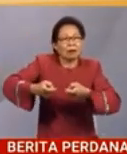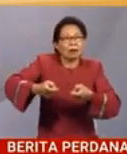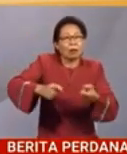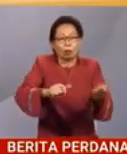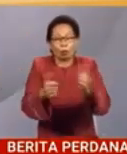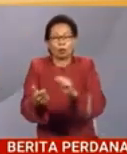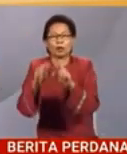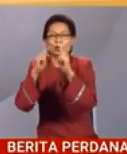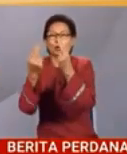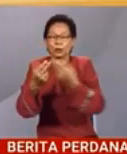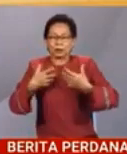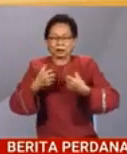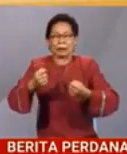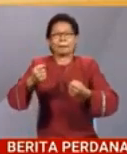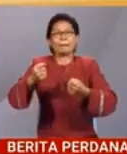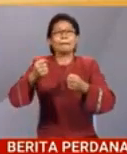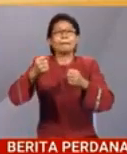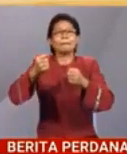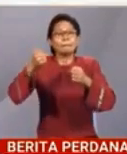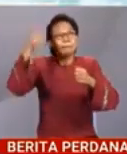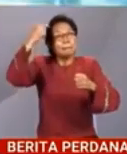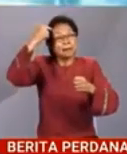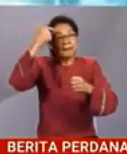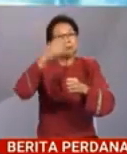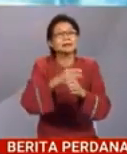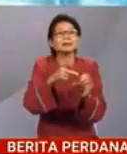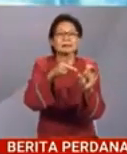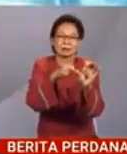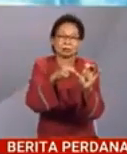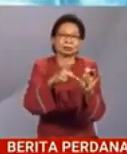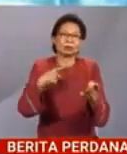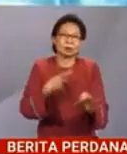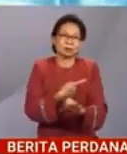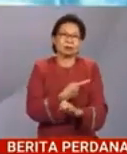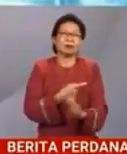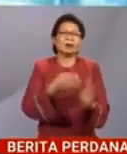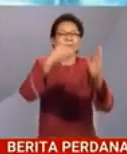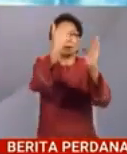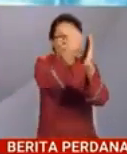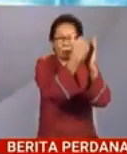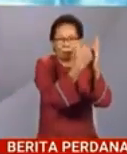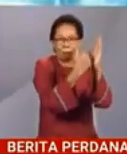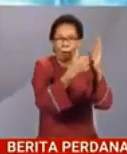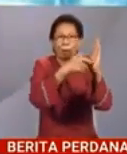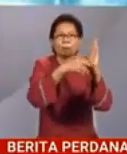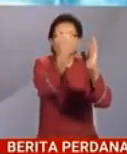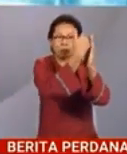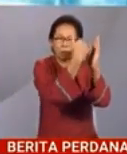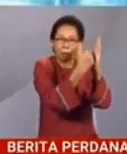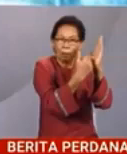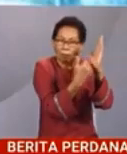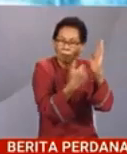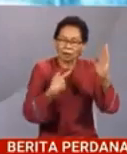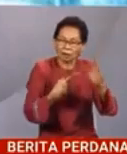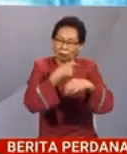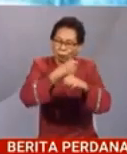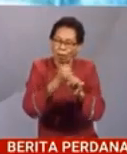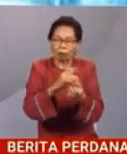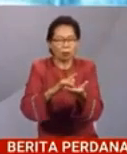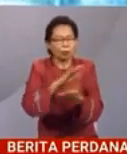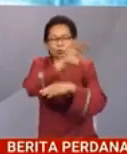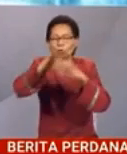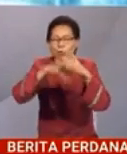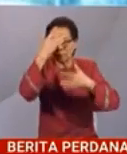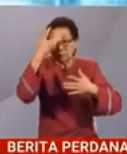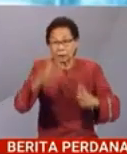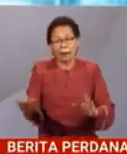unit kesihatan mental dan psikososial kita, di mana kita ada protokol, kita bangunkan protokol rawatan. Semua pesakit